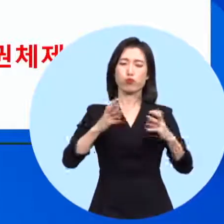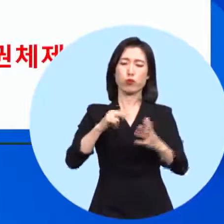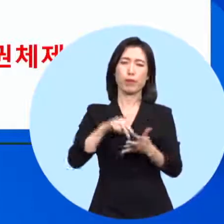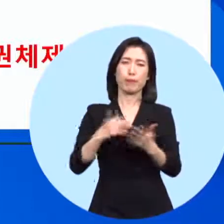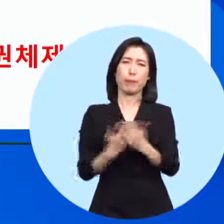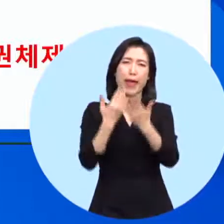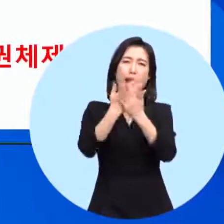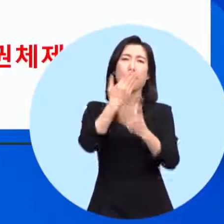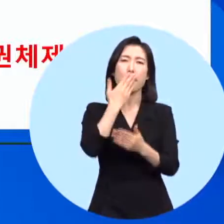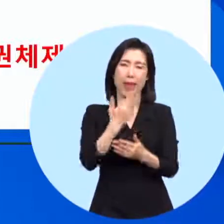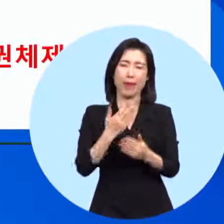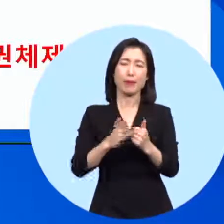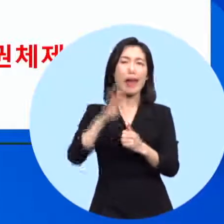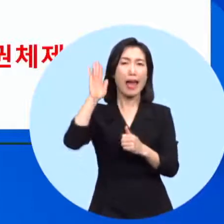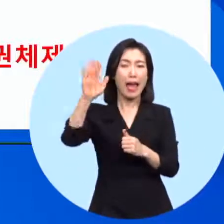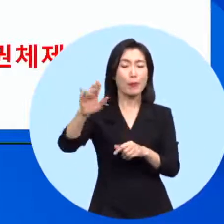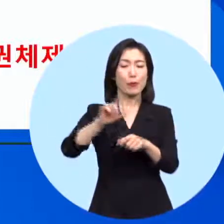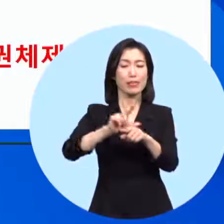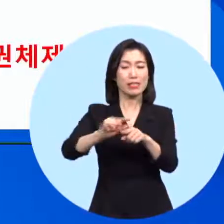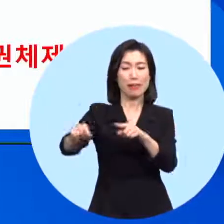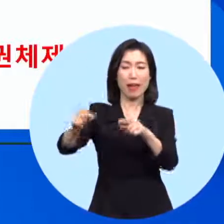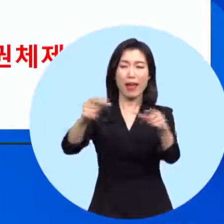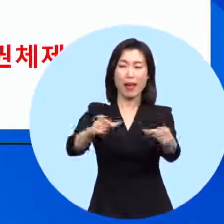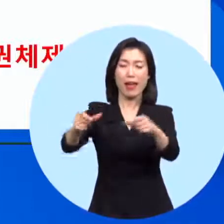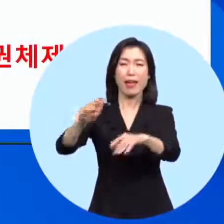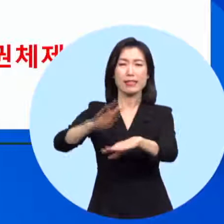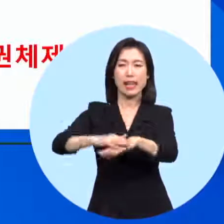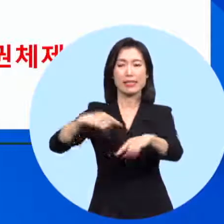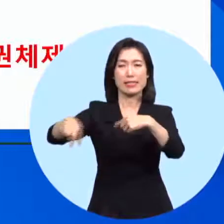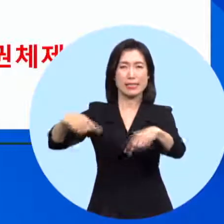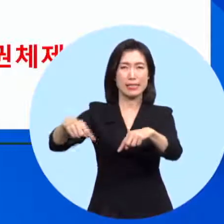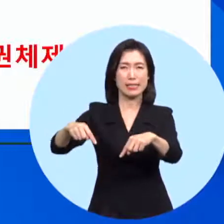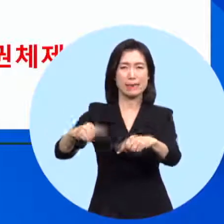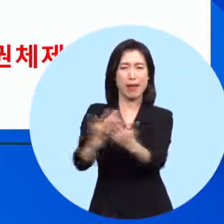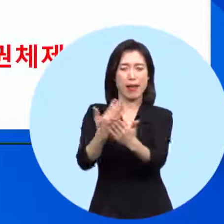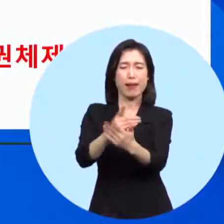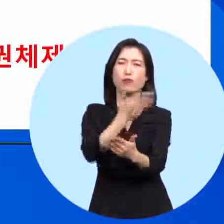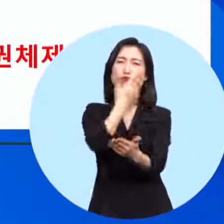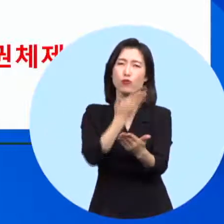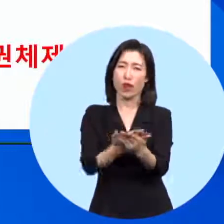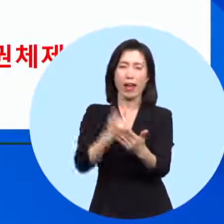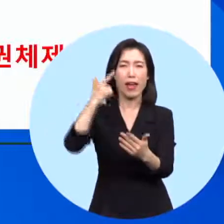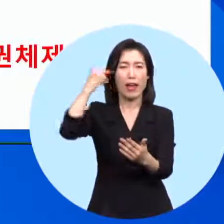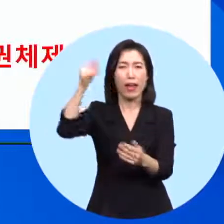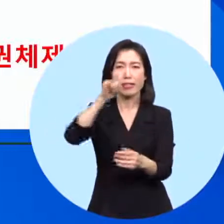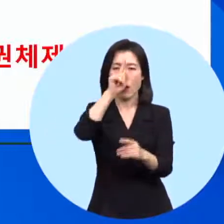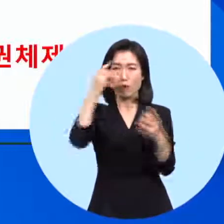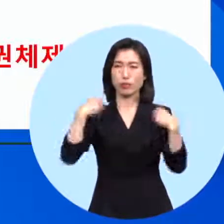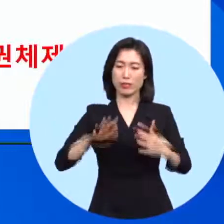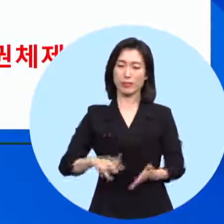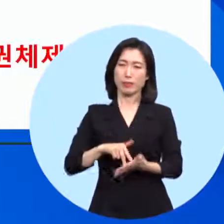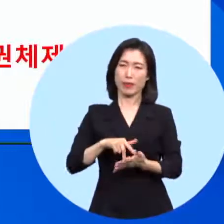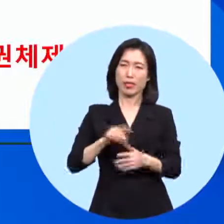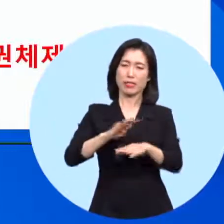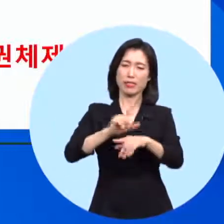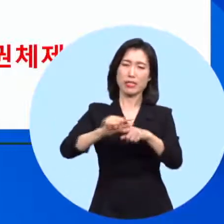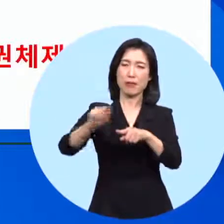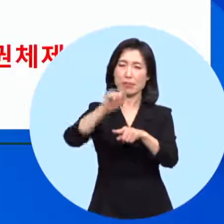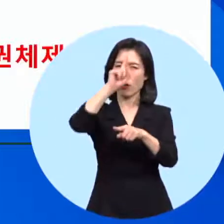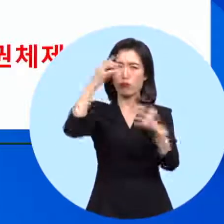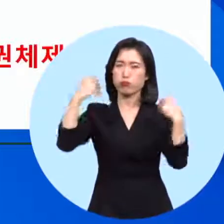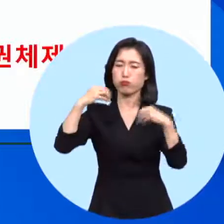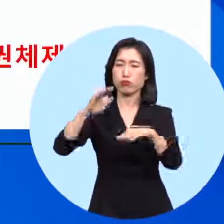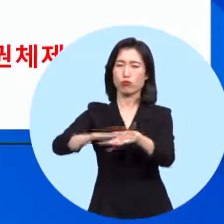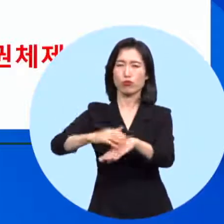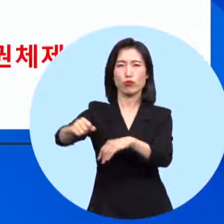전략으로 자치분권 체제가 굉장히 중요하다 이렇게 지금 현 정부는 보고 있고, 그러니까 이러한 틀 안에서 문재인